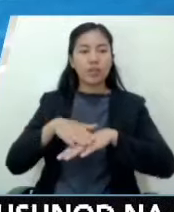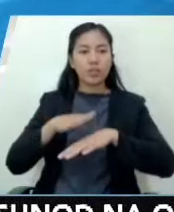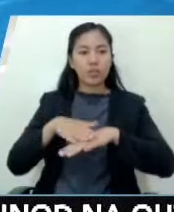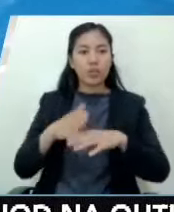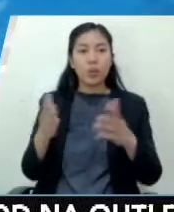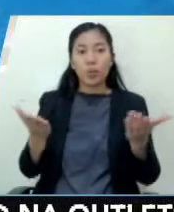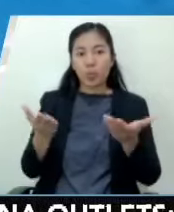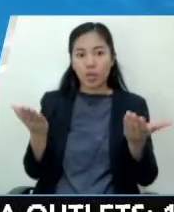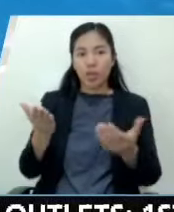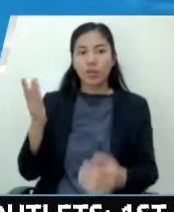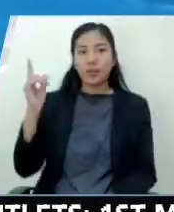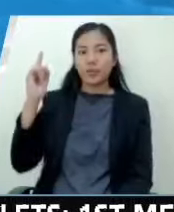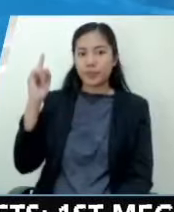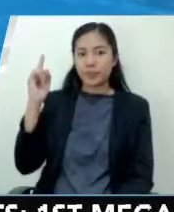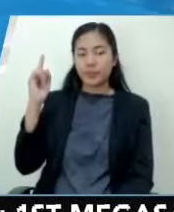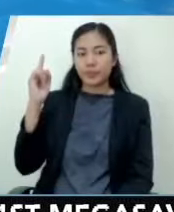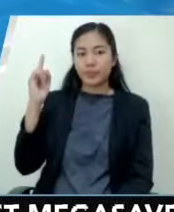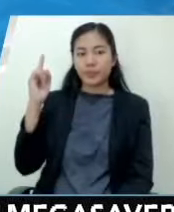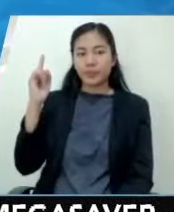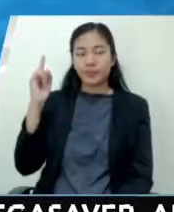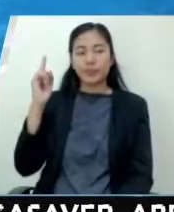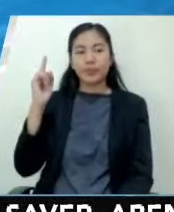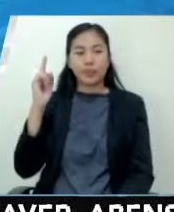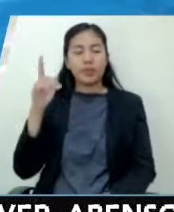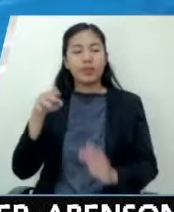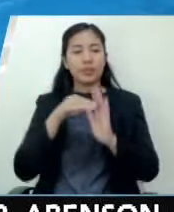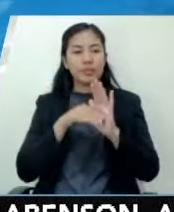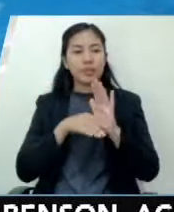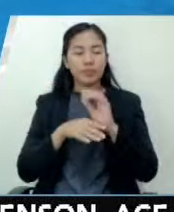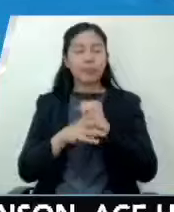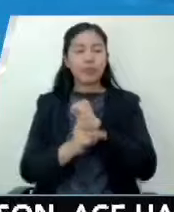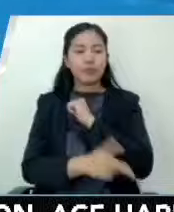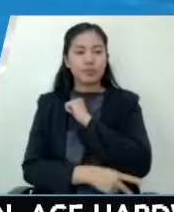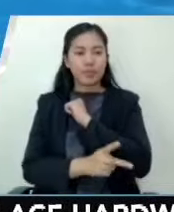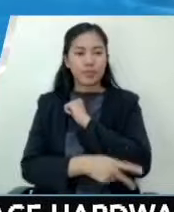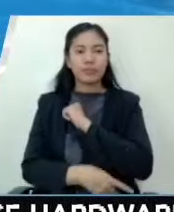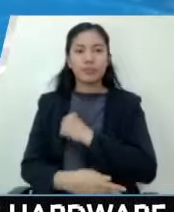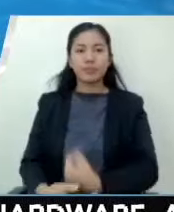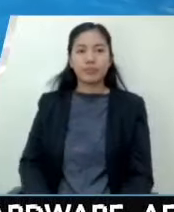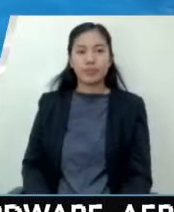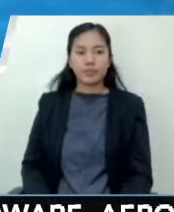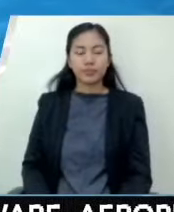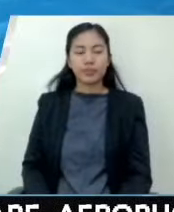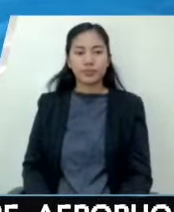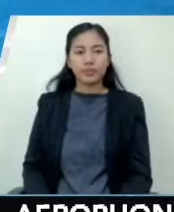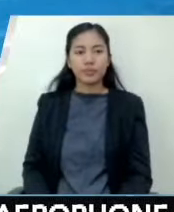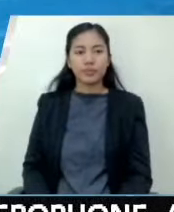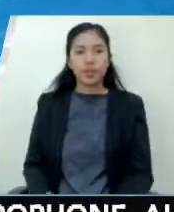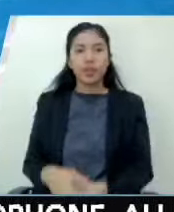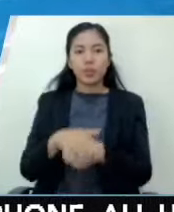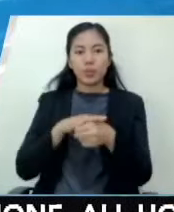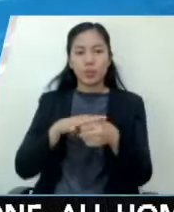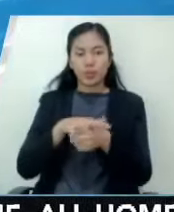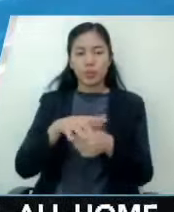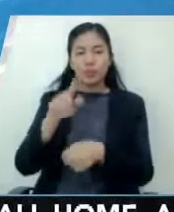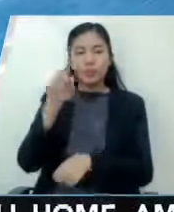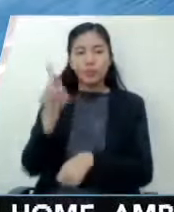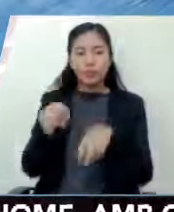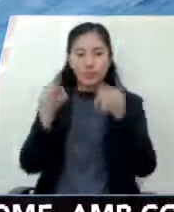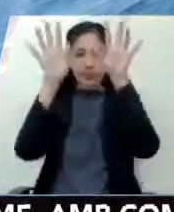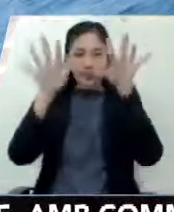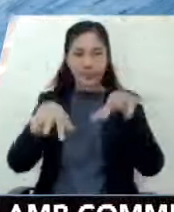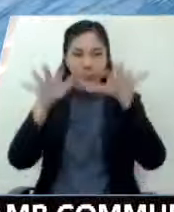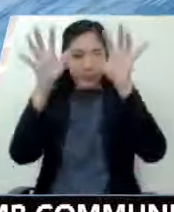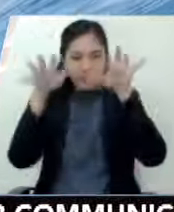Oriental, Davao de Oro, Davao del Norte at Davao del Sur. Mga local thunderstorm o kaya'y ulang dulot ng easterlies